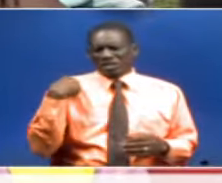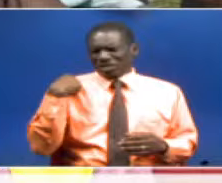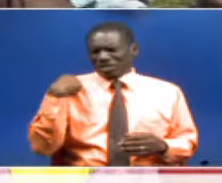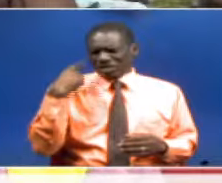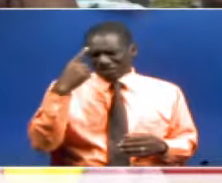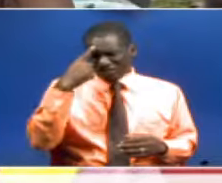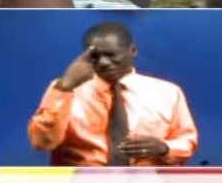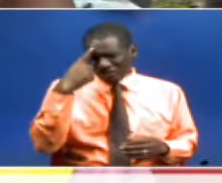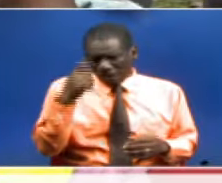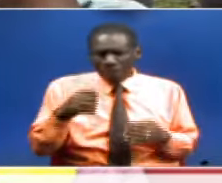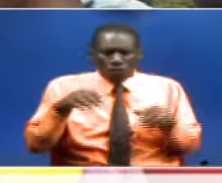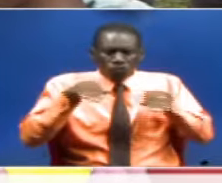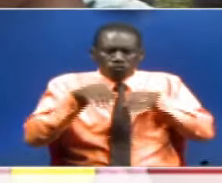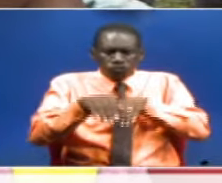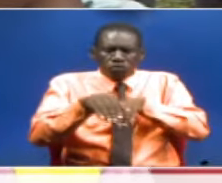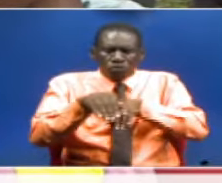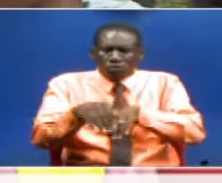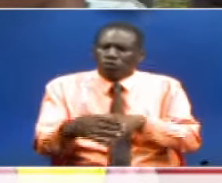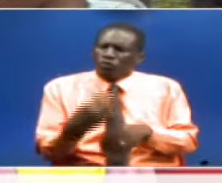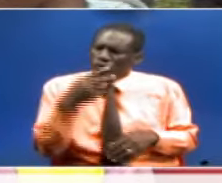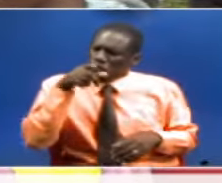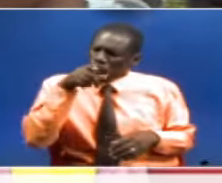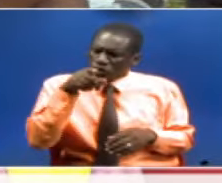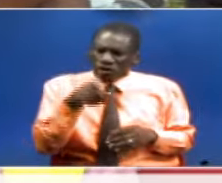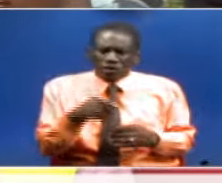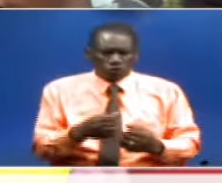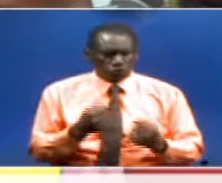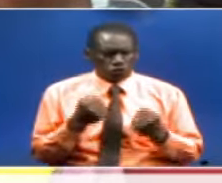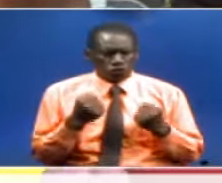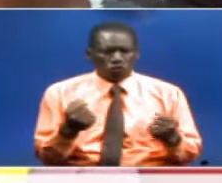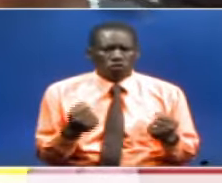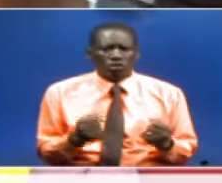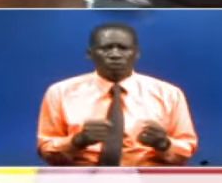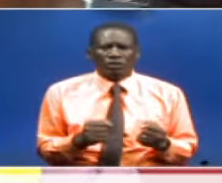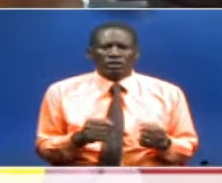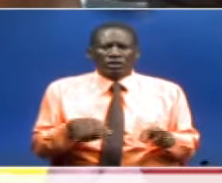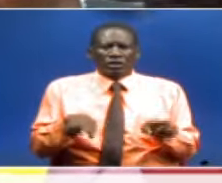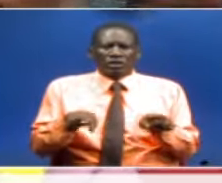sana. Inaonekana iko na nguvu kwa sababu hata